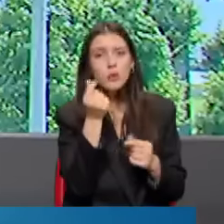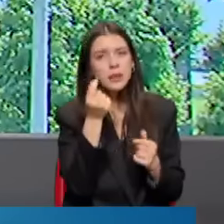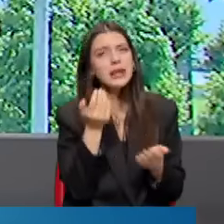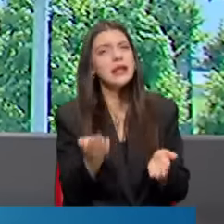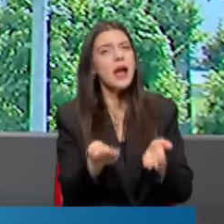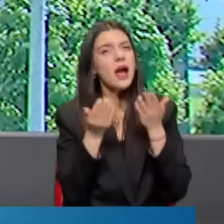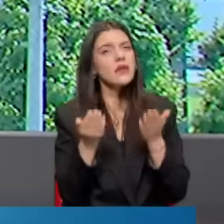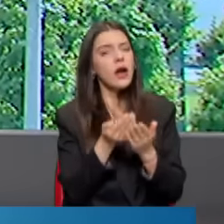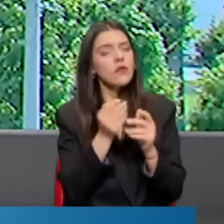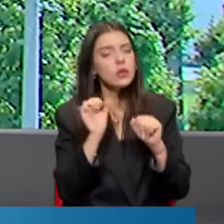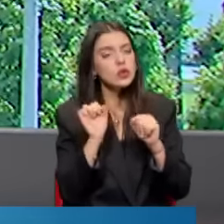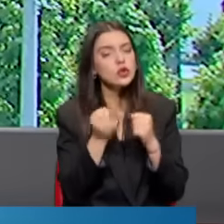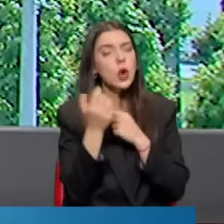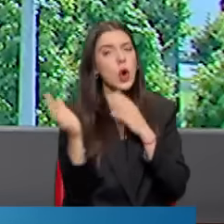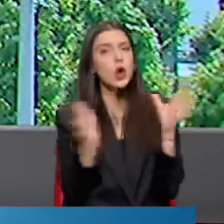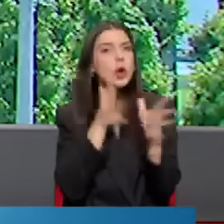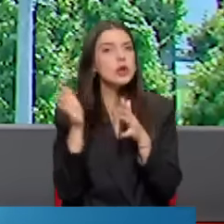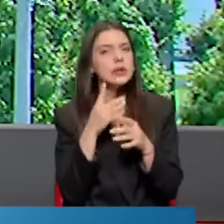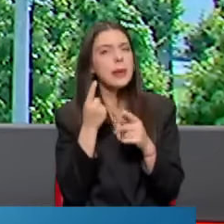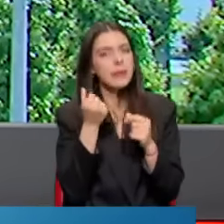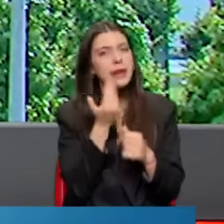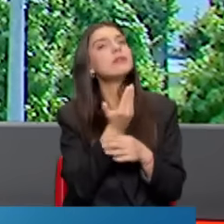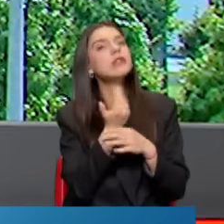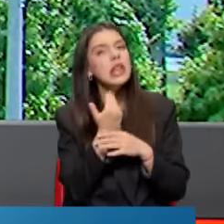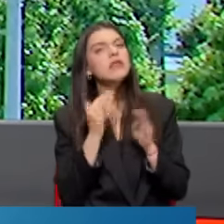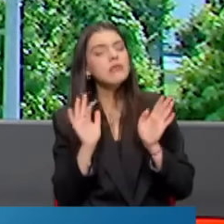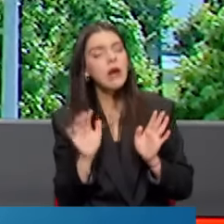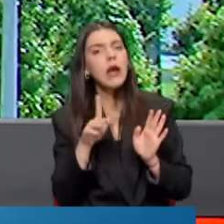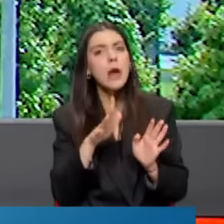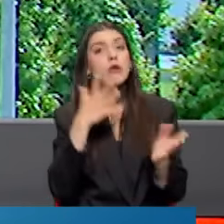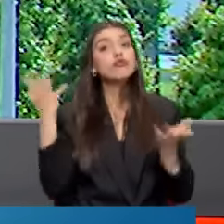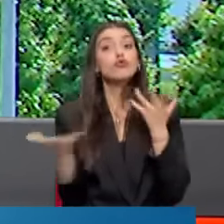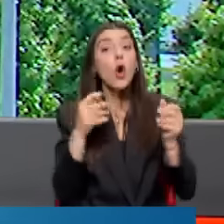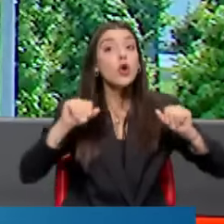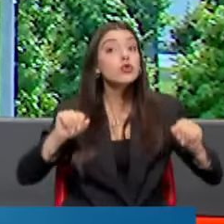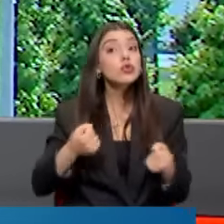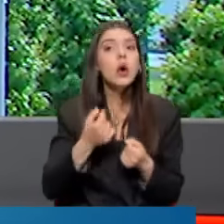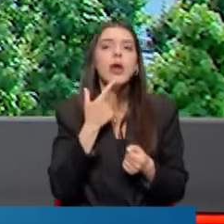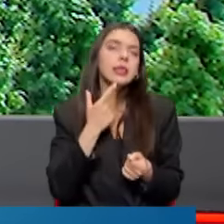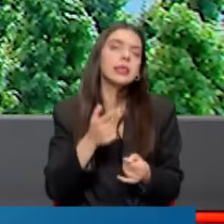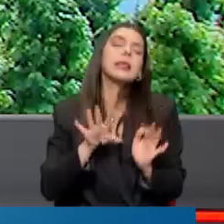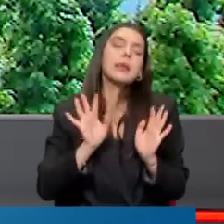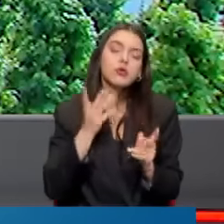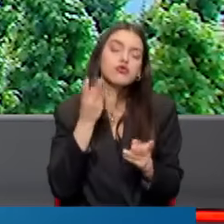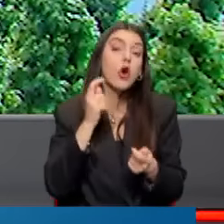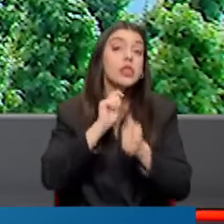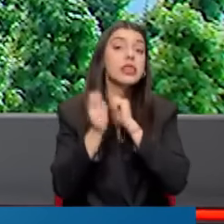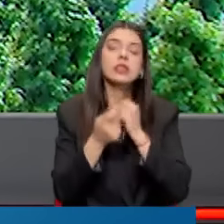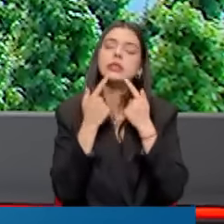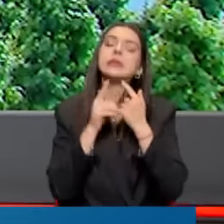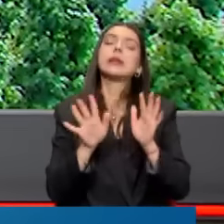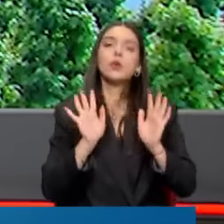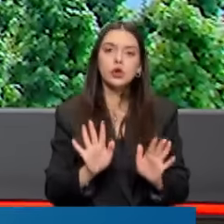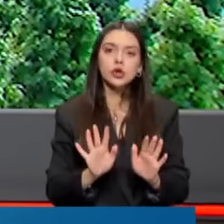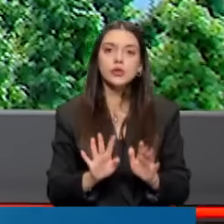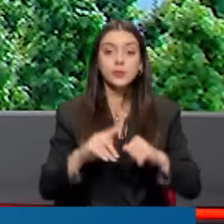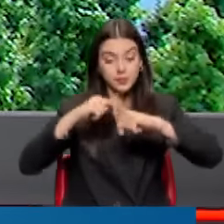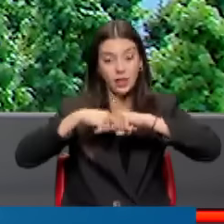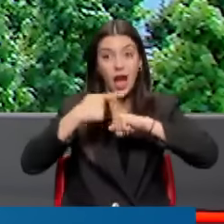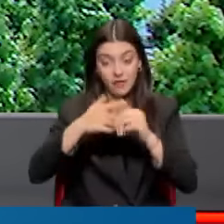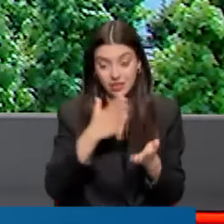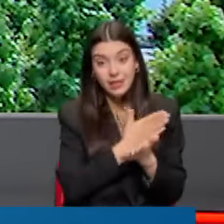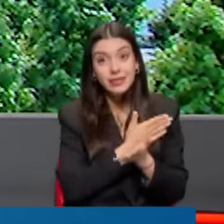o kuvvetli soğuk rüzgarların etkisi gelmeye başlayacak çok aman aman bir soğuktan değişimden bahsetmiyoruz hafta